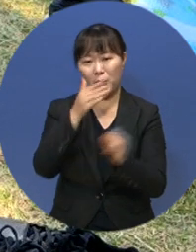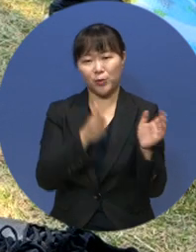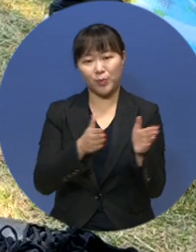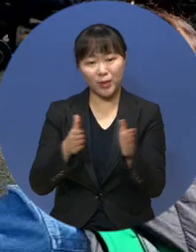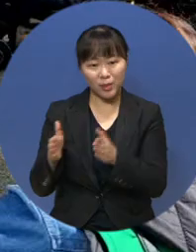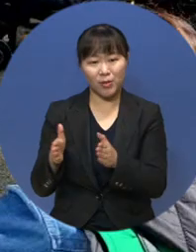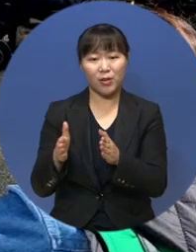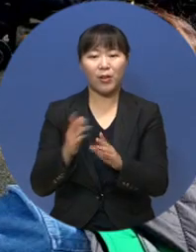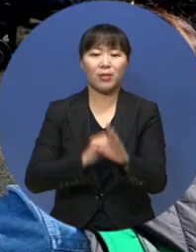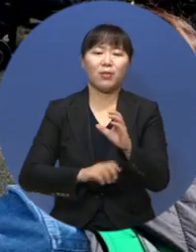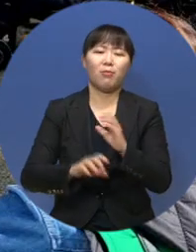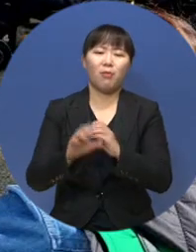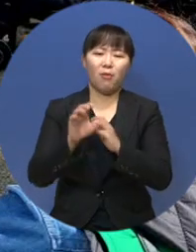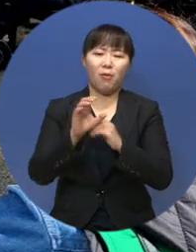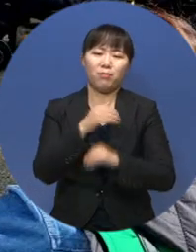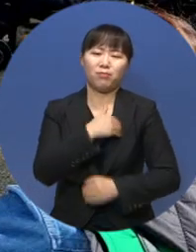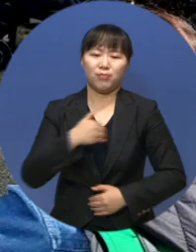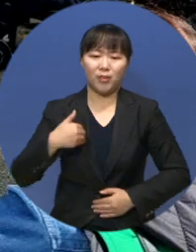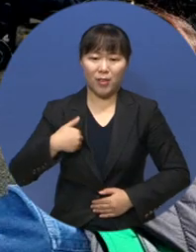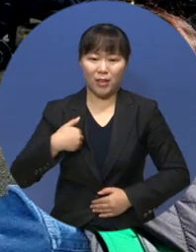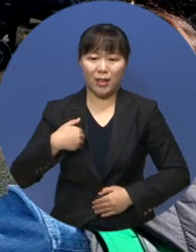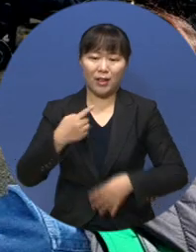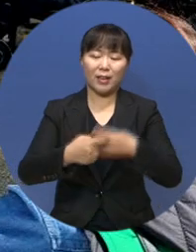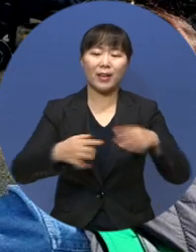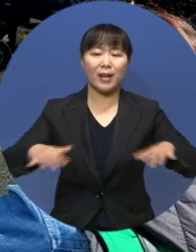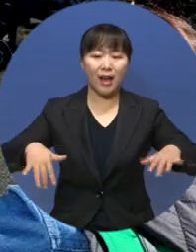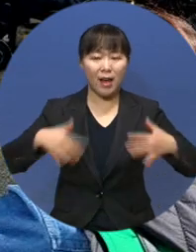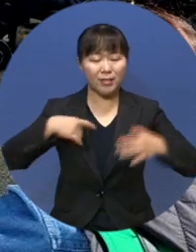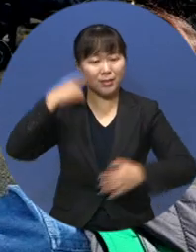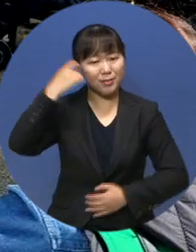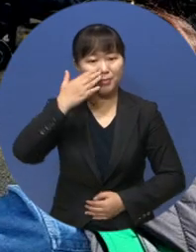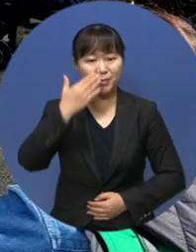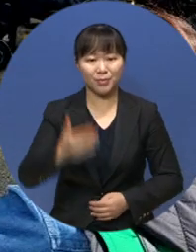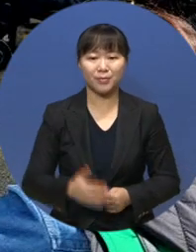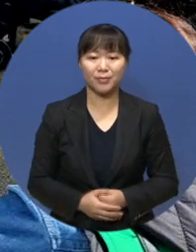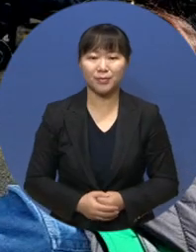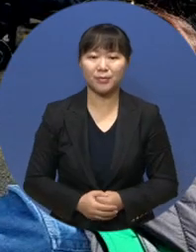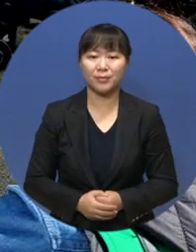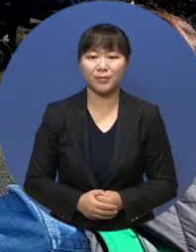준비하여 더없이 풍성한 가을 정취를 선물했습니다.